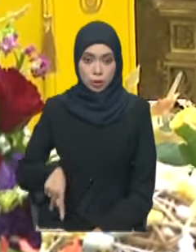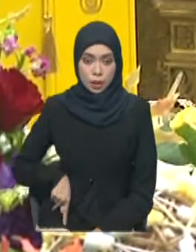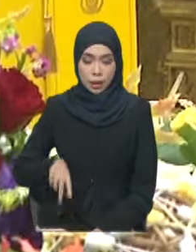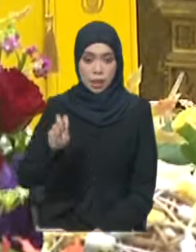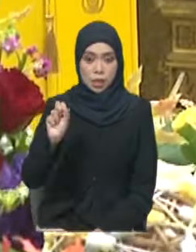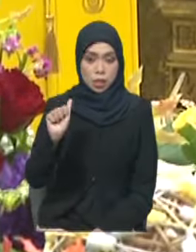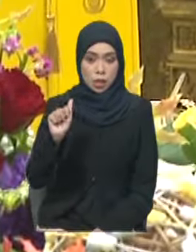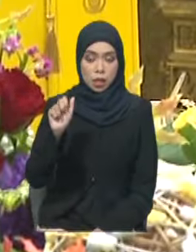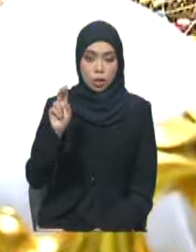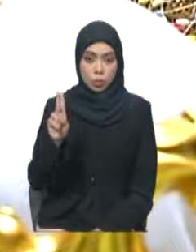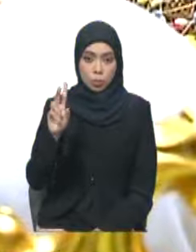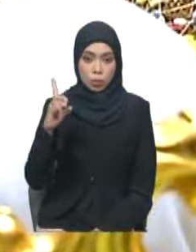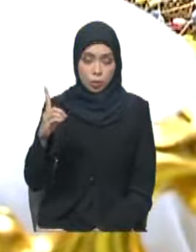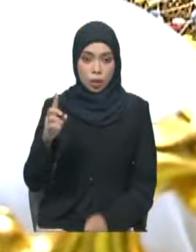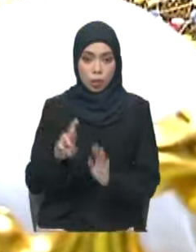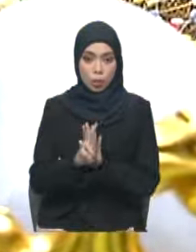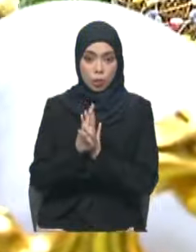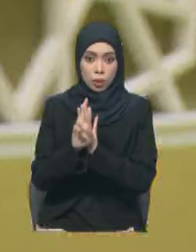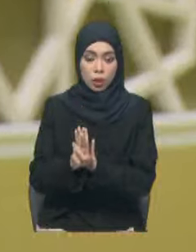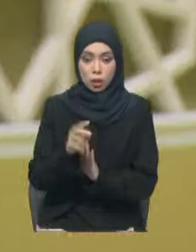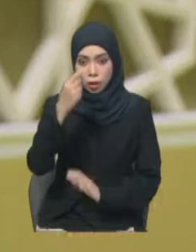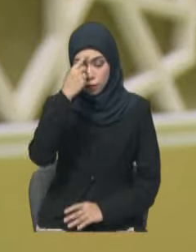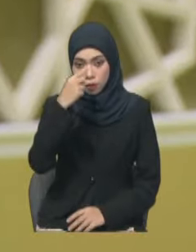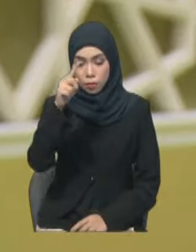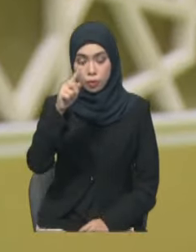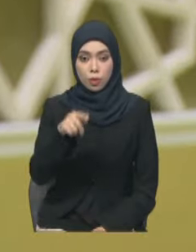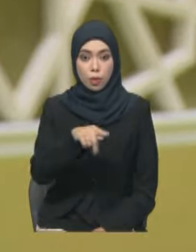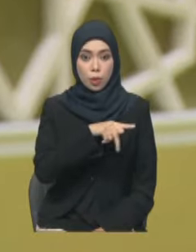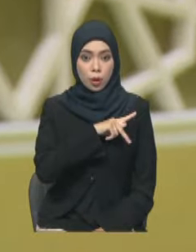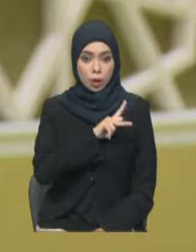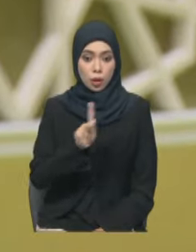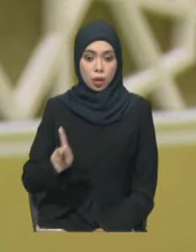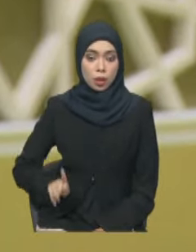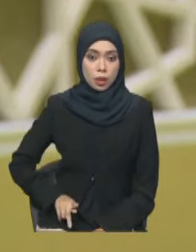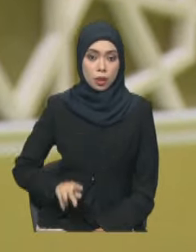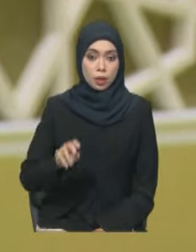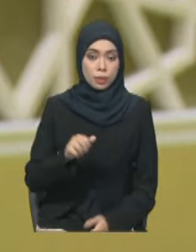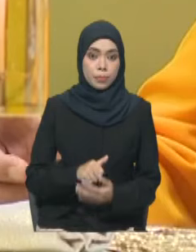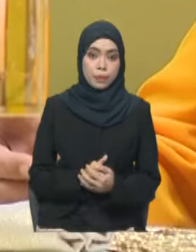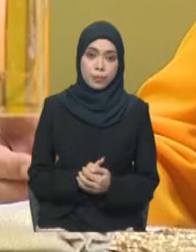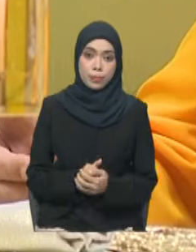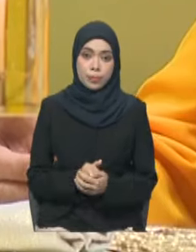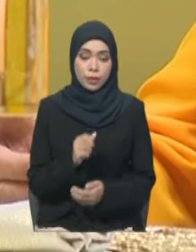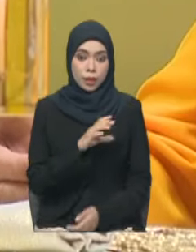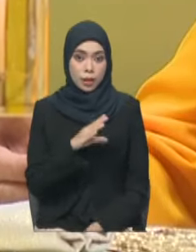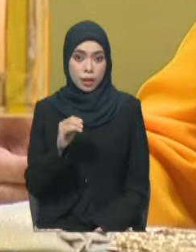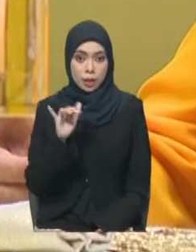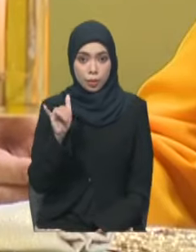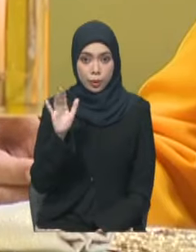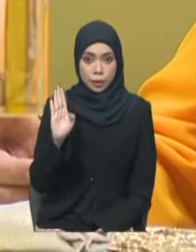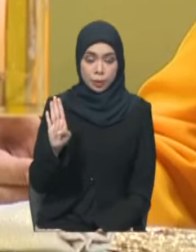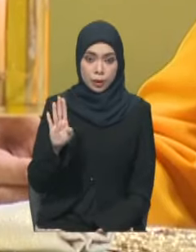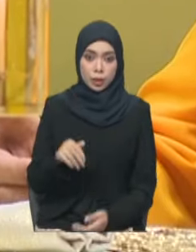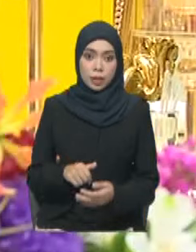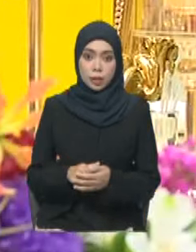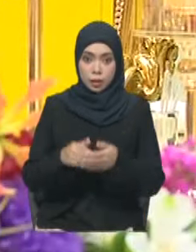Abdul Mohsin Al Saud, Wakil kepada His Royal Highness Prince Saud bin Abdul Mohsin Al Saud. Dan Yang Berhormat